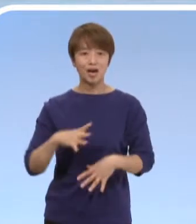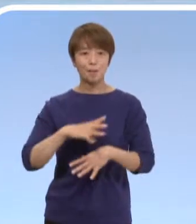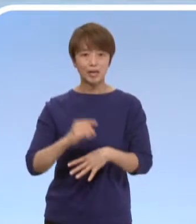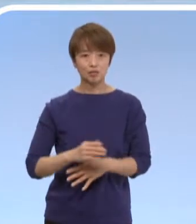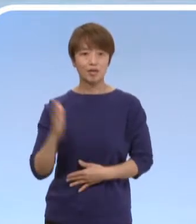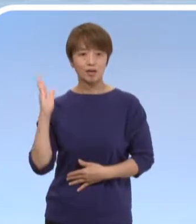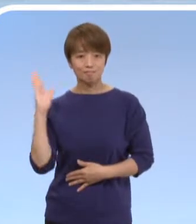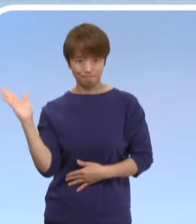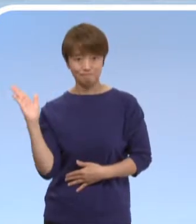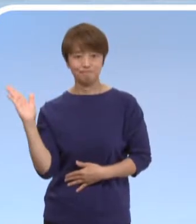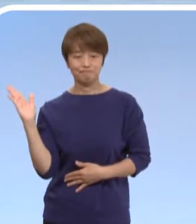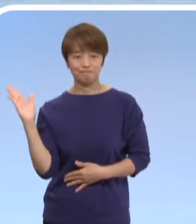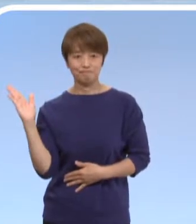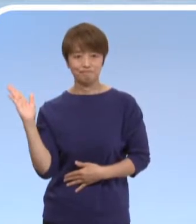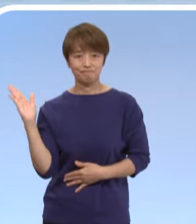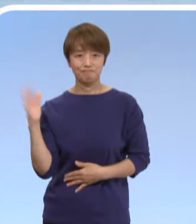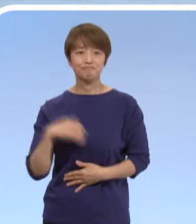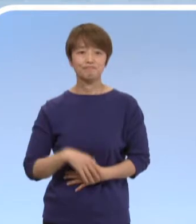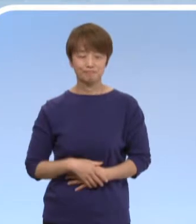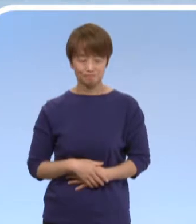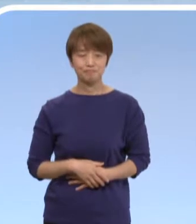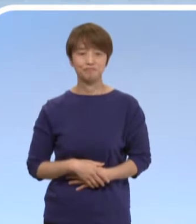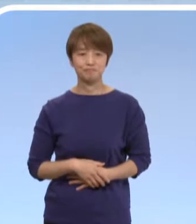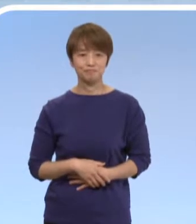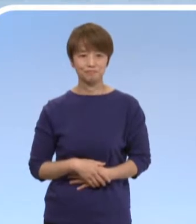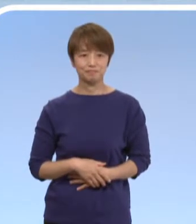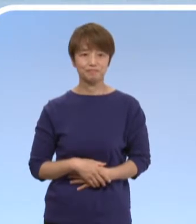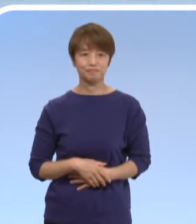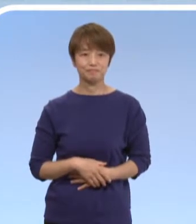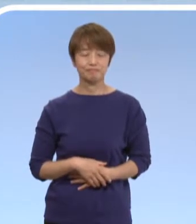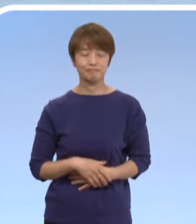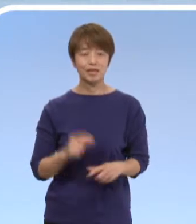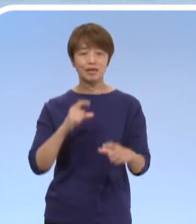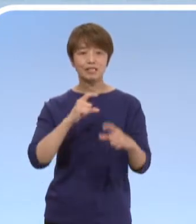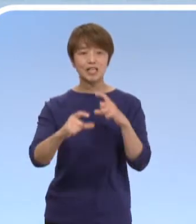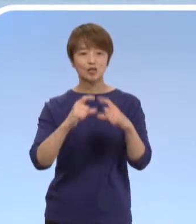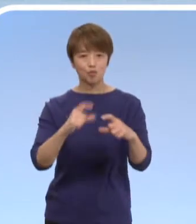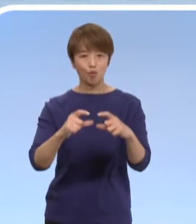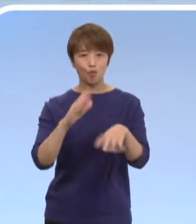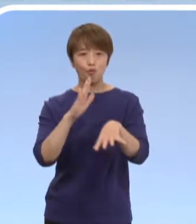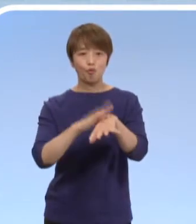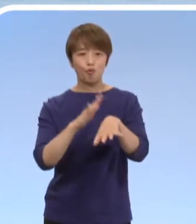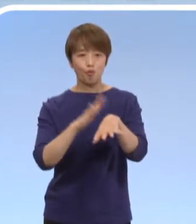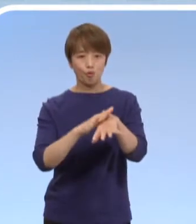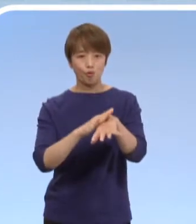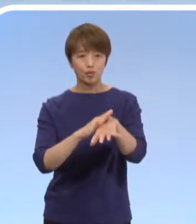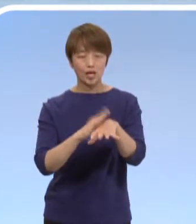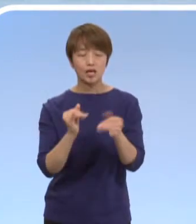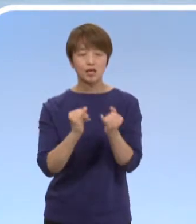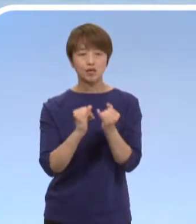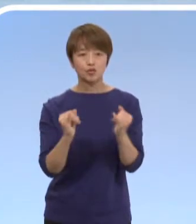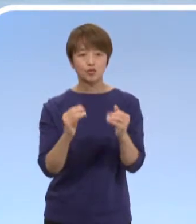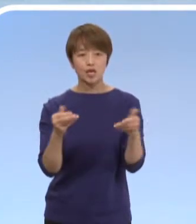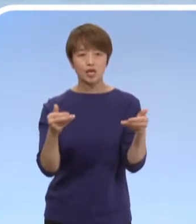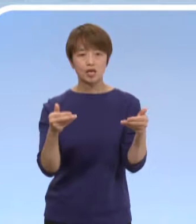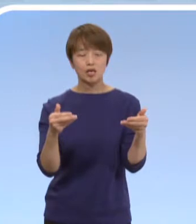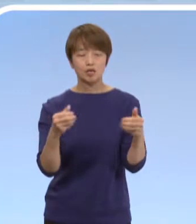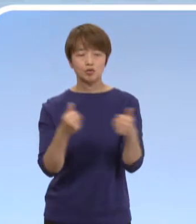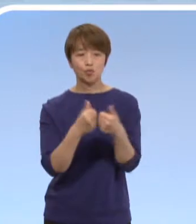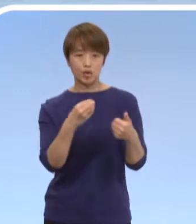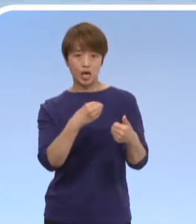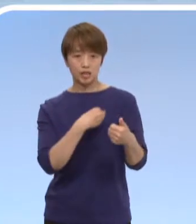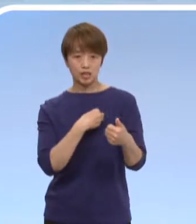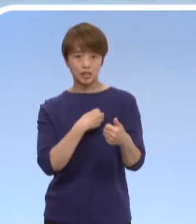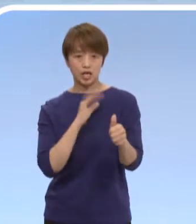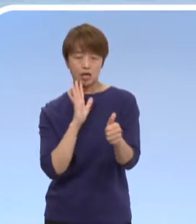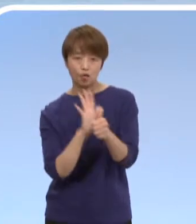まずは SNS 相談心チャット。チャット機能を使い女性相談員が悩み解